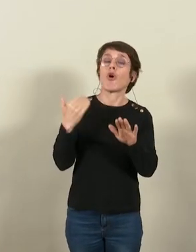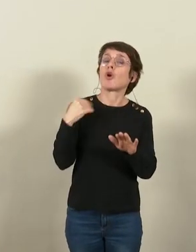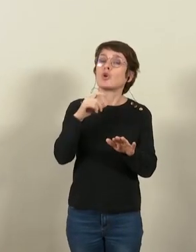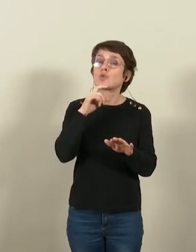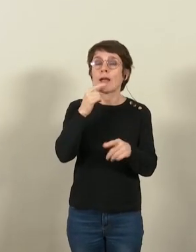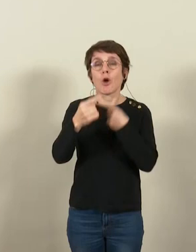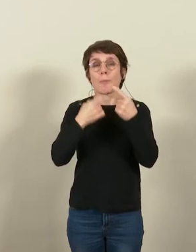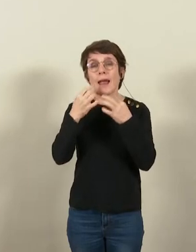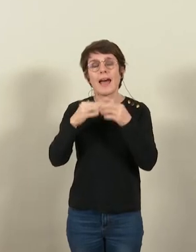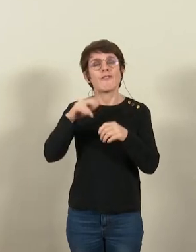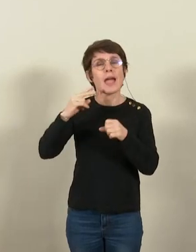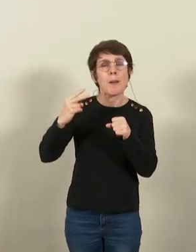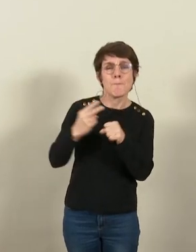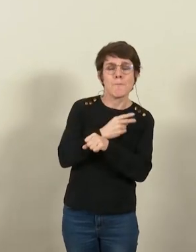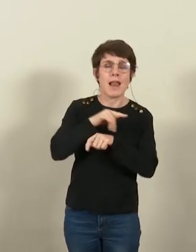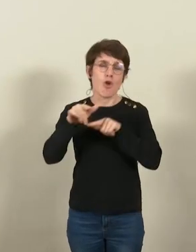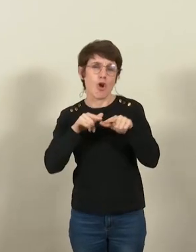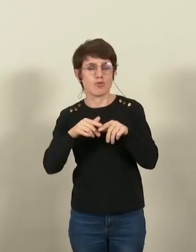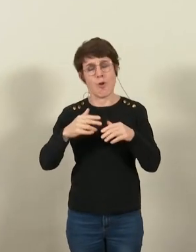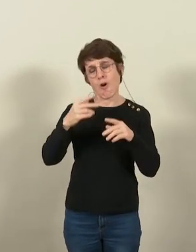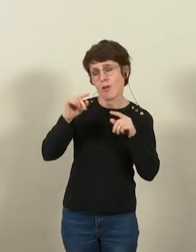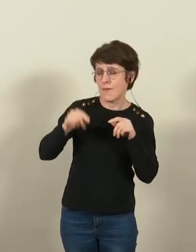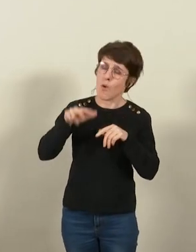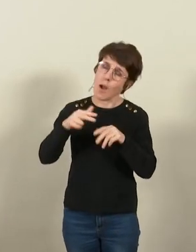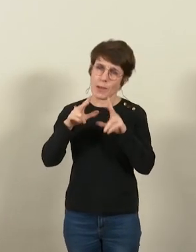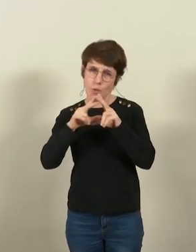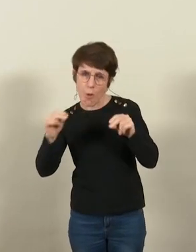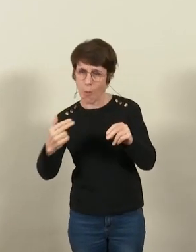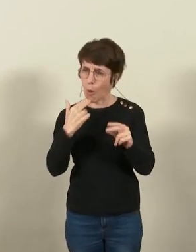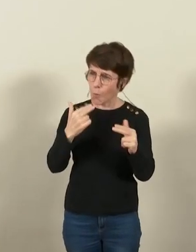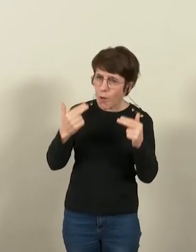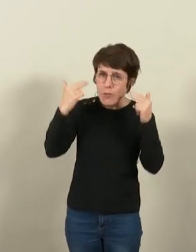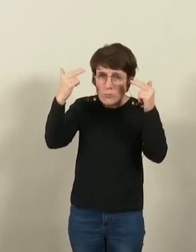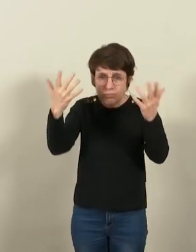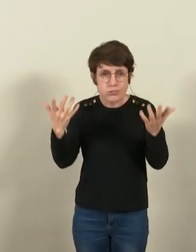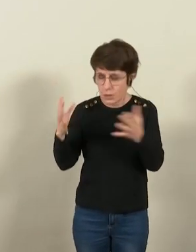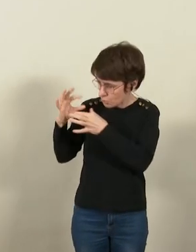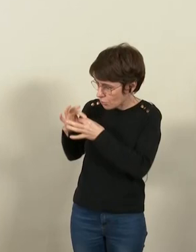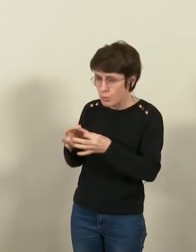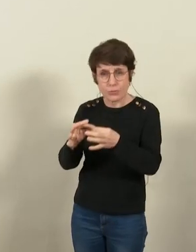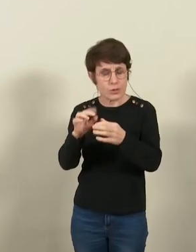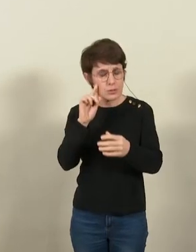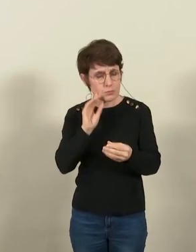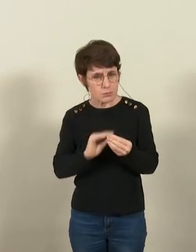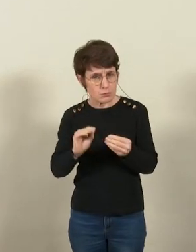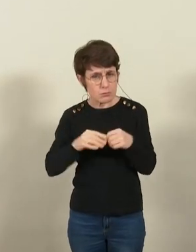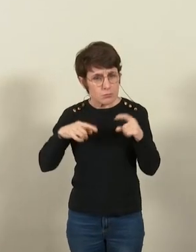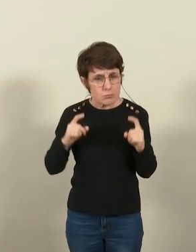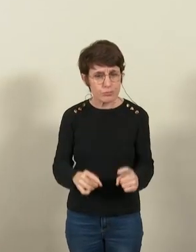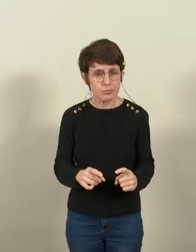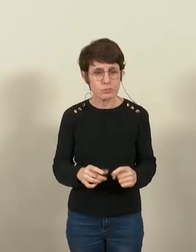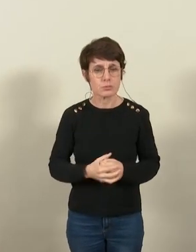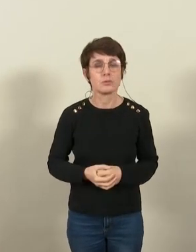et de la nécessité d'avoir des logements et des logements sociaux de qualité du coup ça nous interroge